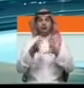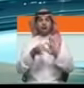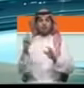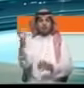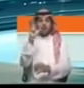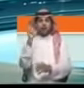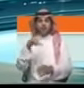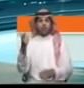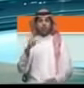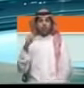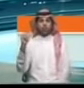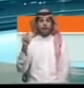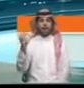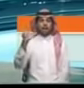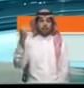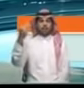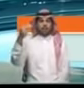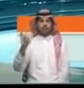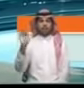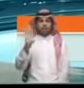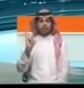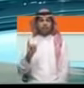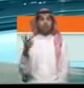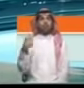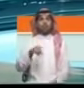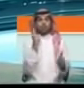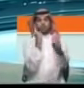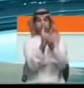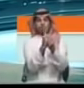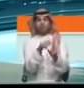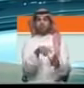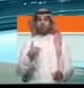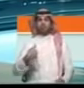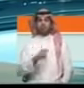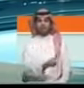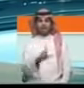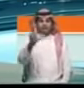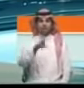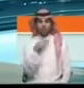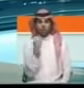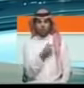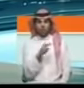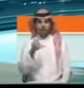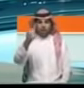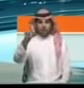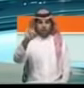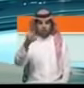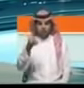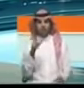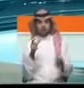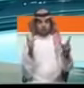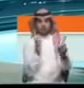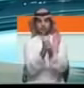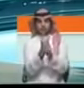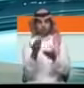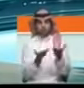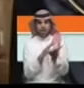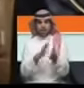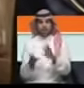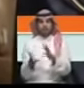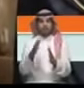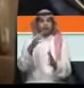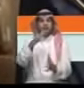الدكتور محمد العيسار. وأشاد الرئيس غزالي بالجهود التي تقوم بها رابطة العالم الإسلامي في أفريقيا، وبدوره